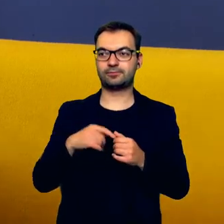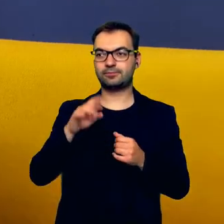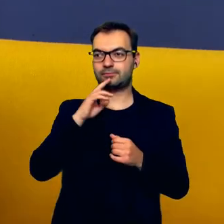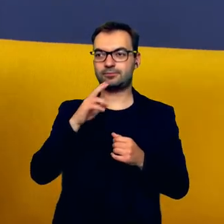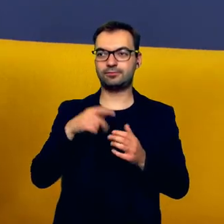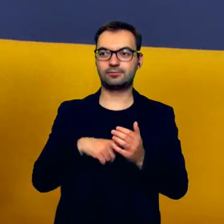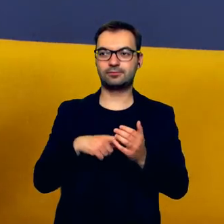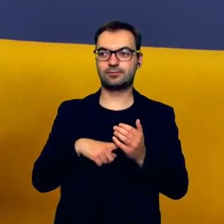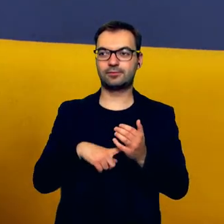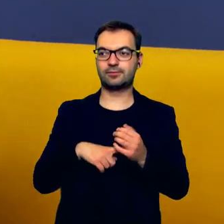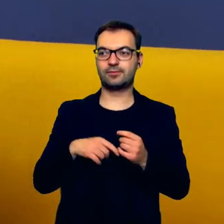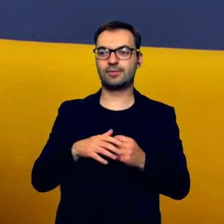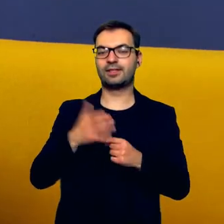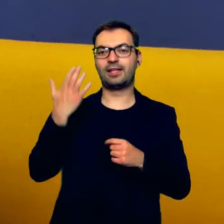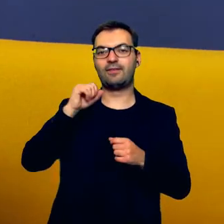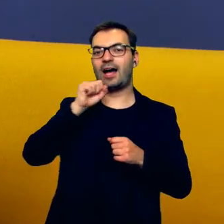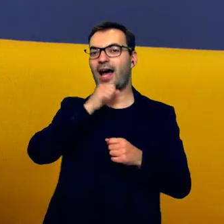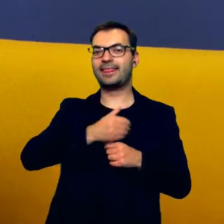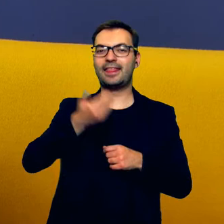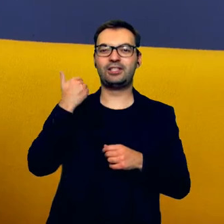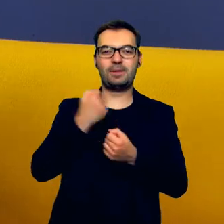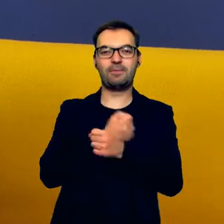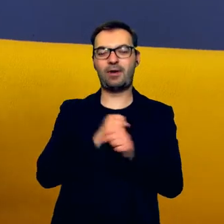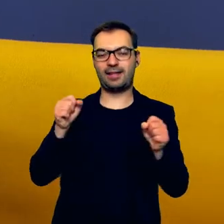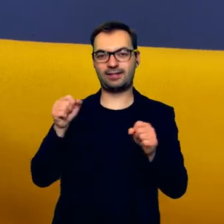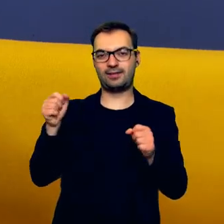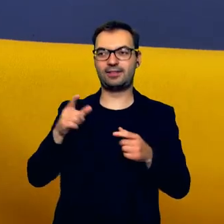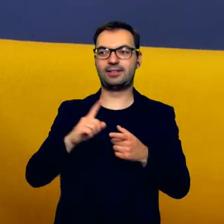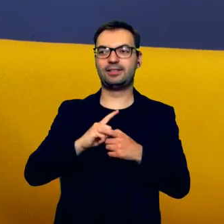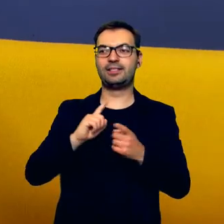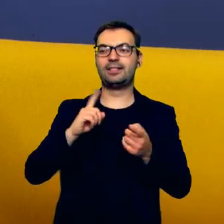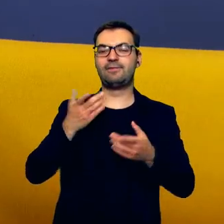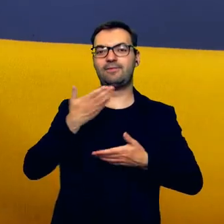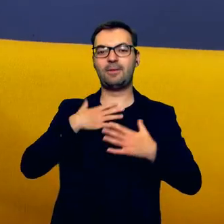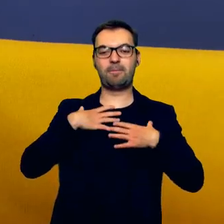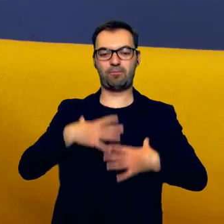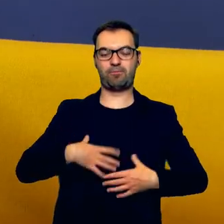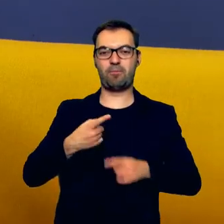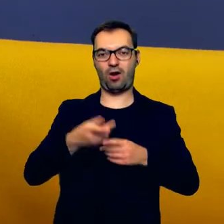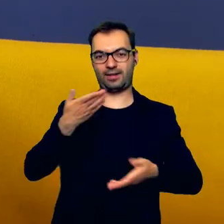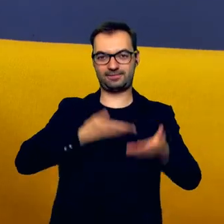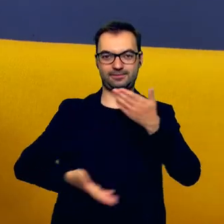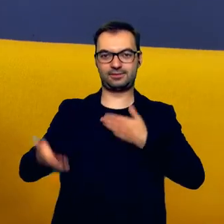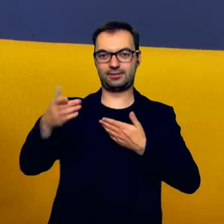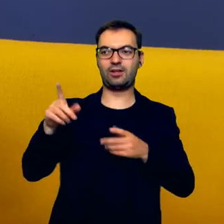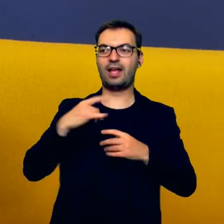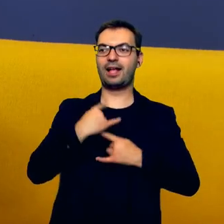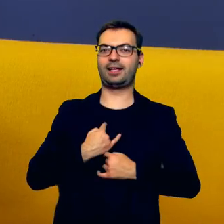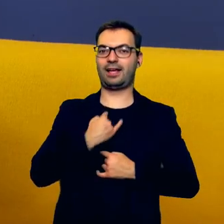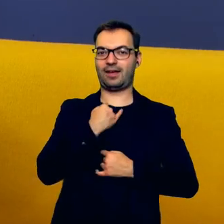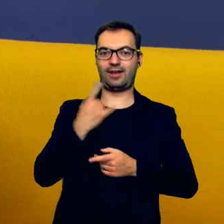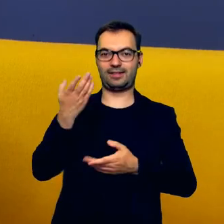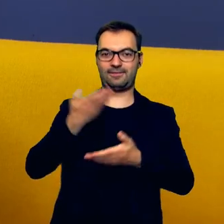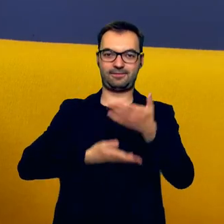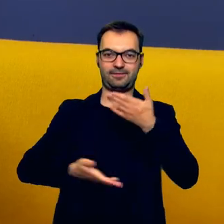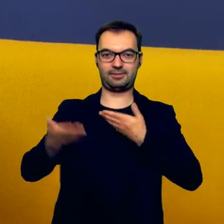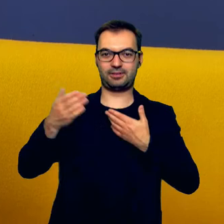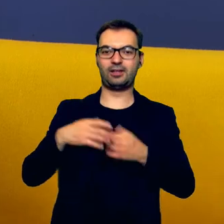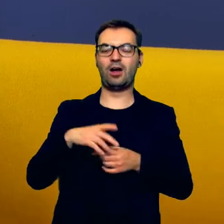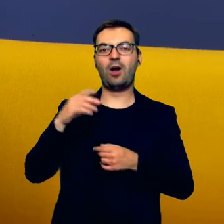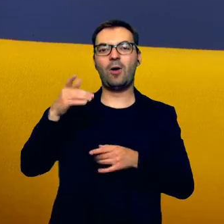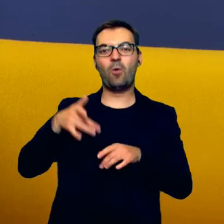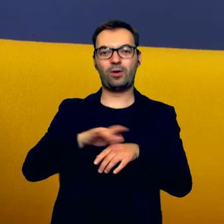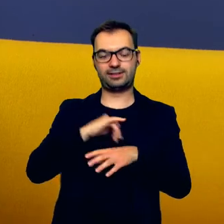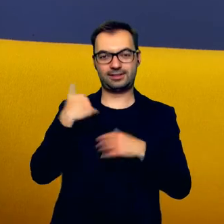jak homeryccy bohaterowie zamienili się na zbroje, tak panowie zamienili się na krawaty. Popielski